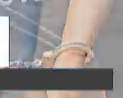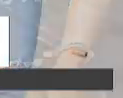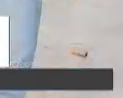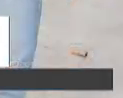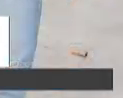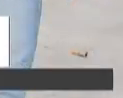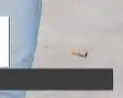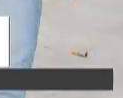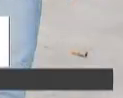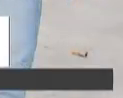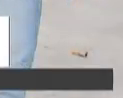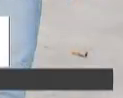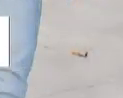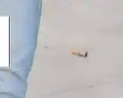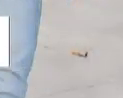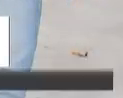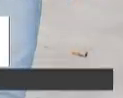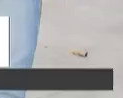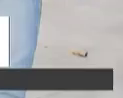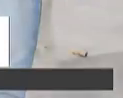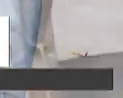lagi suspek pengganas ditangkap.